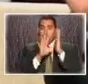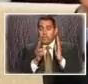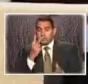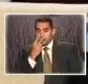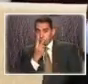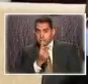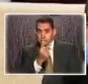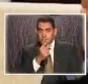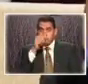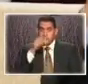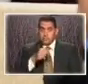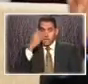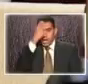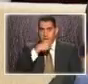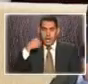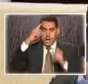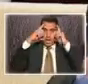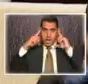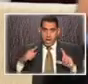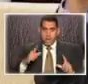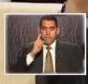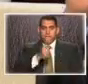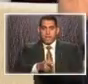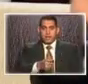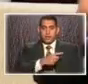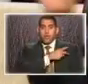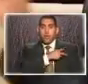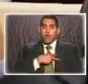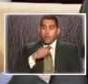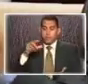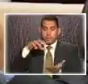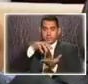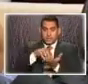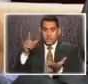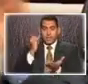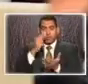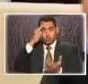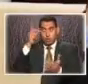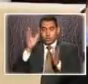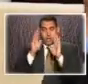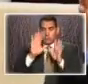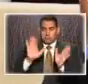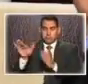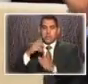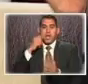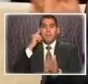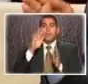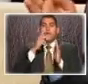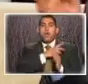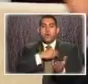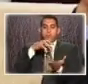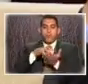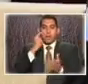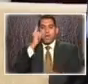ترى أن الحجاب فرض، الدولة اللي تتحدث عنها مش بتكلم عن السعودية وضعت قانون يفرض